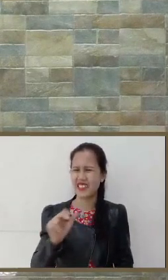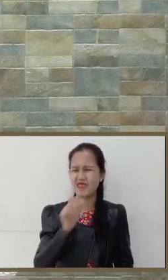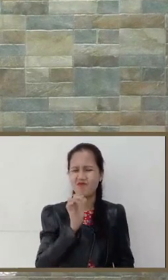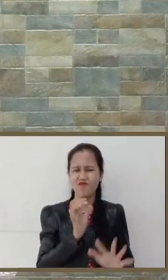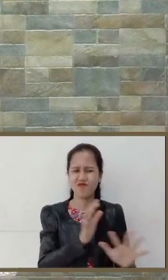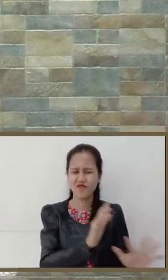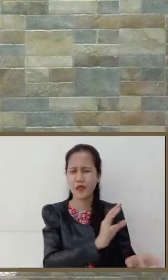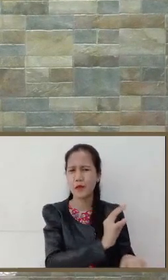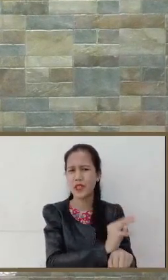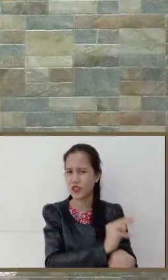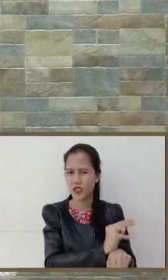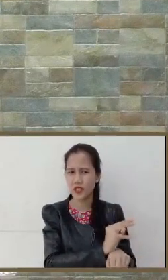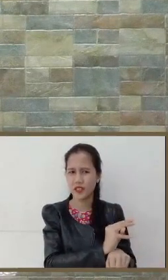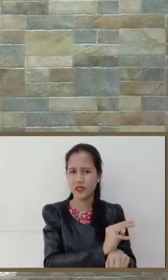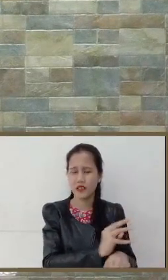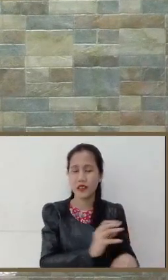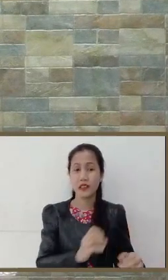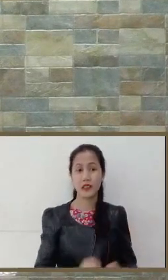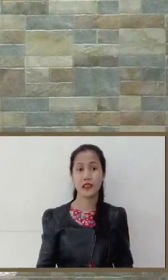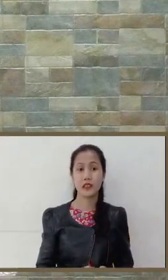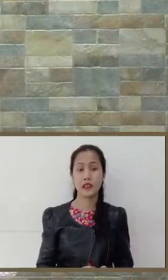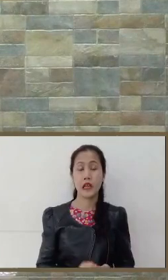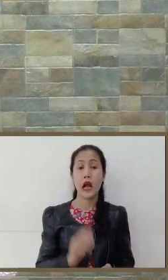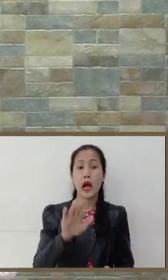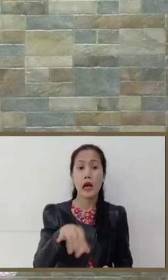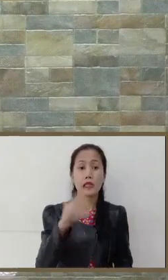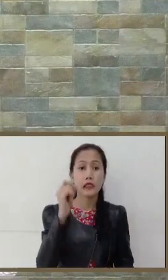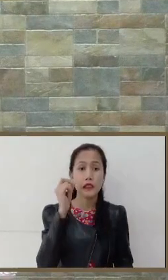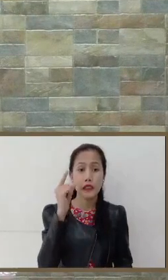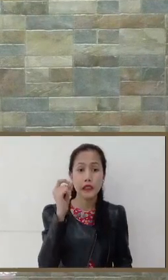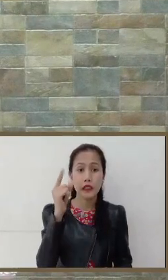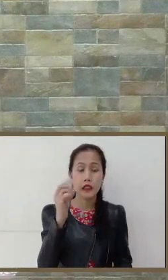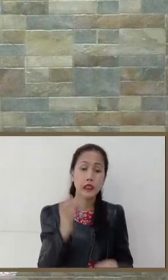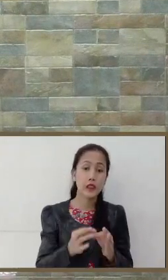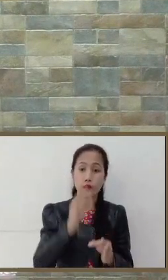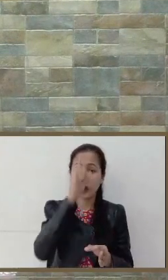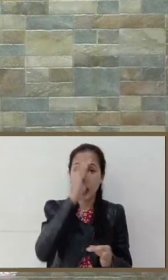kapatid, kung tayo itinalaga po dyan, merong rason.